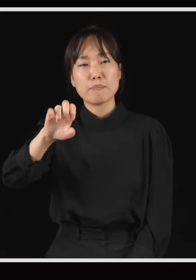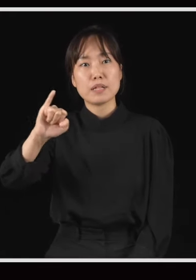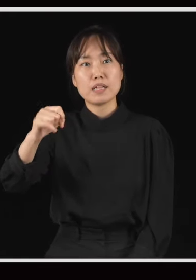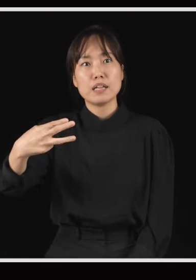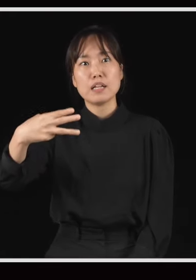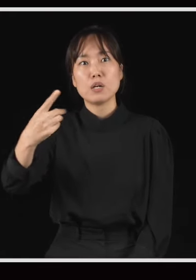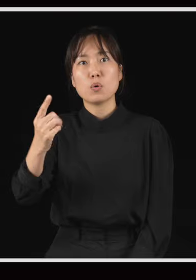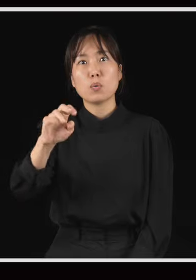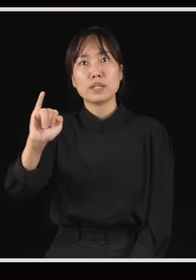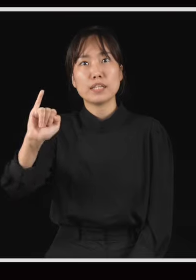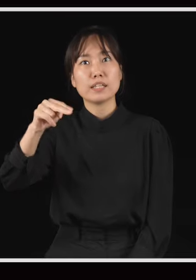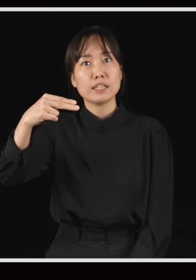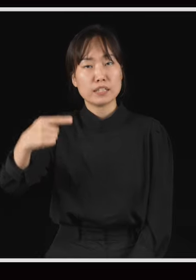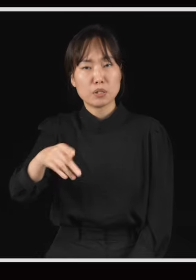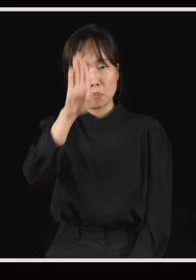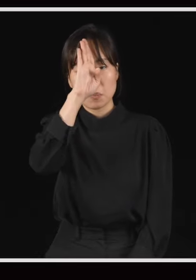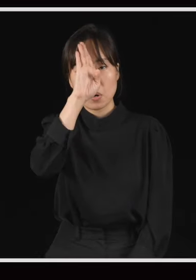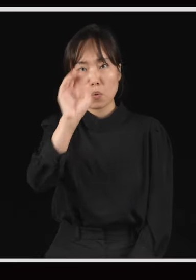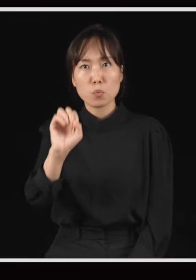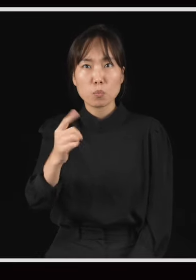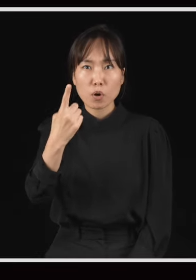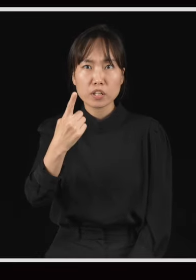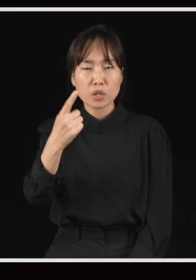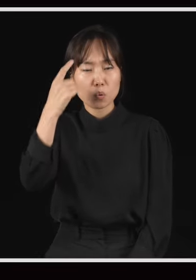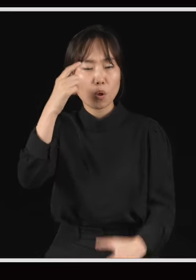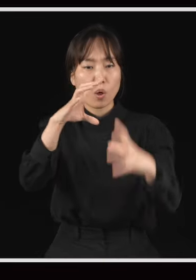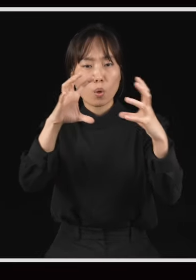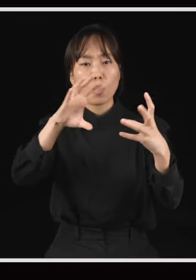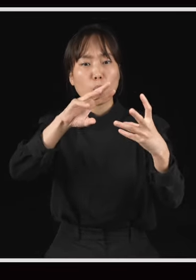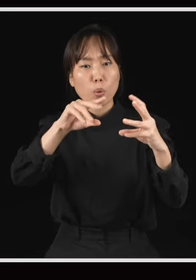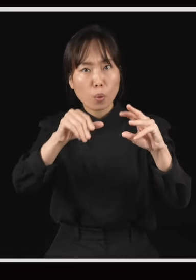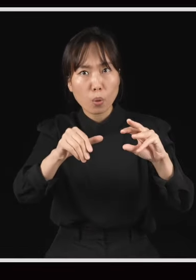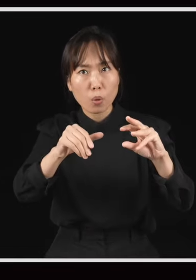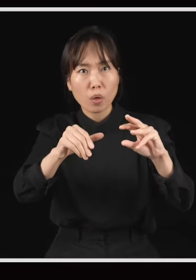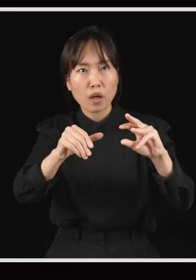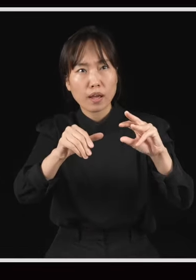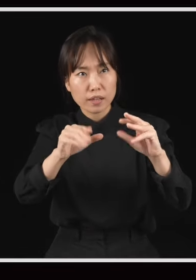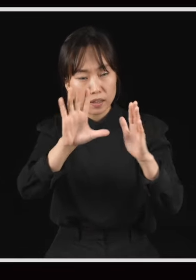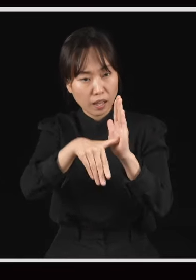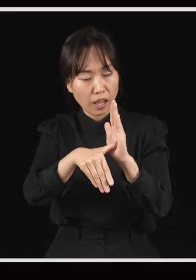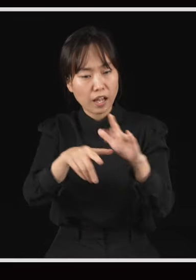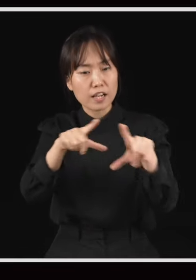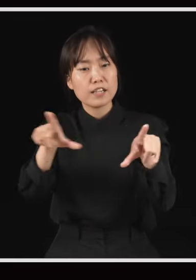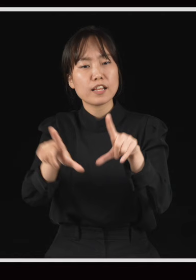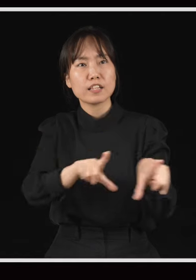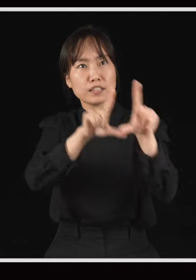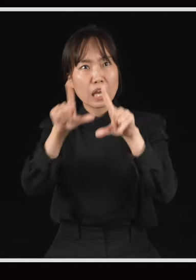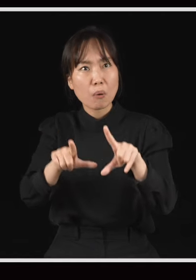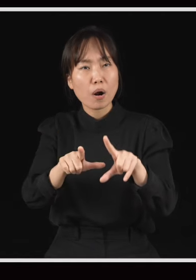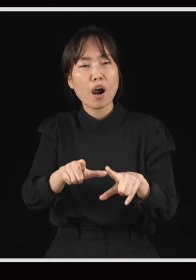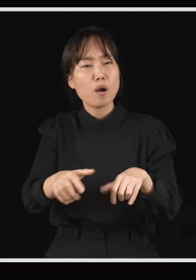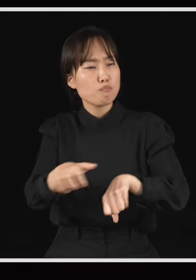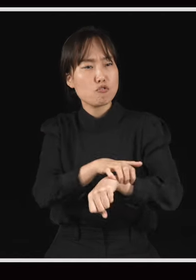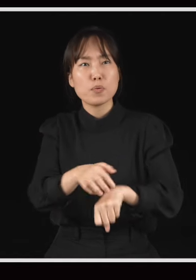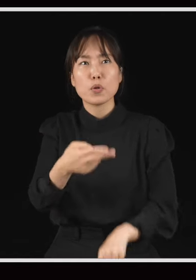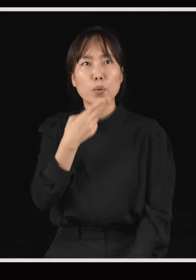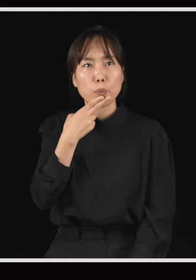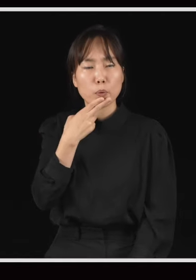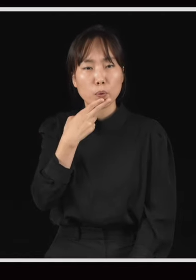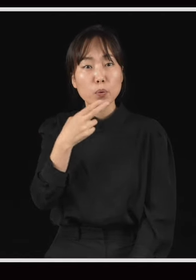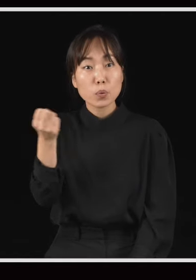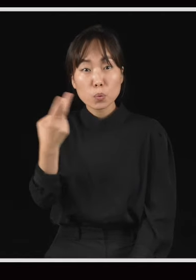상당히 많은 아밀로이드 병소가 생기고 뇌가 많이 쪼그라든다 하더라도 기능적으로는 일상생활 수행하는 데 문제가